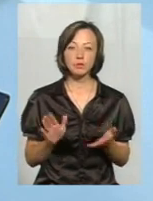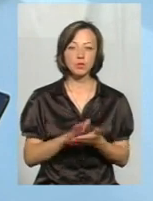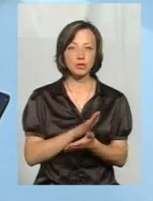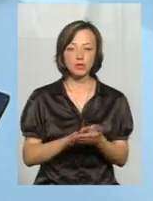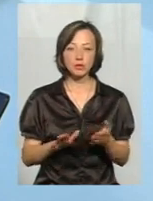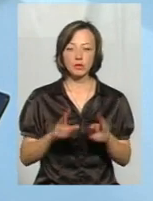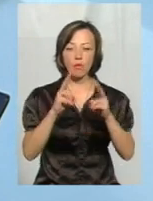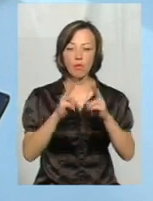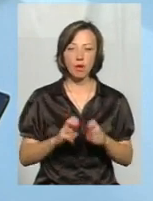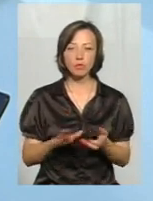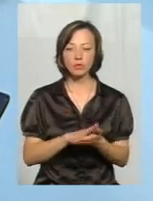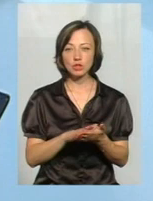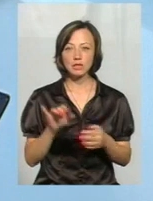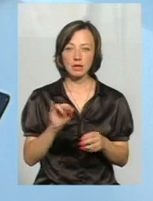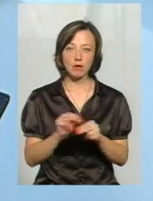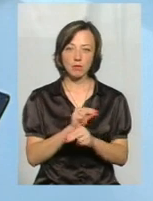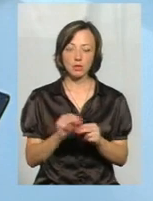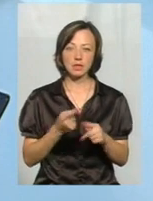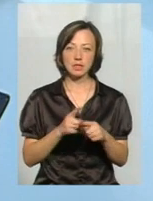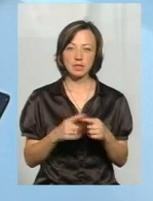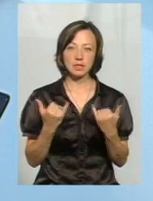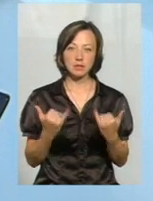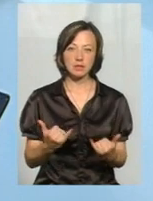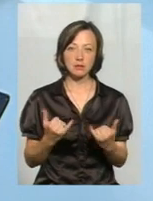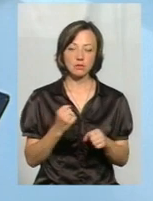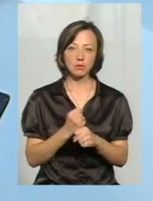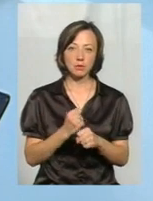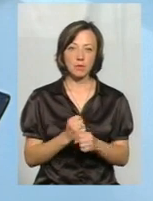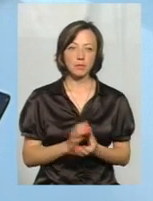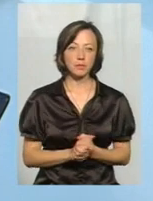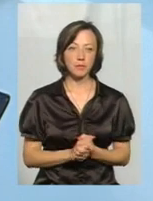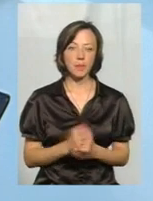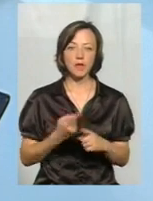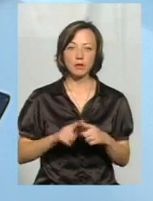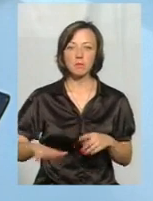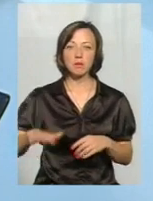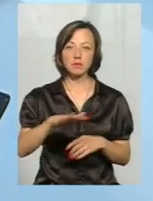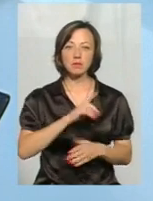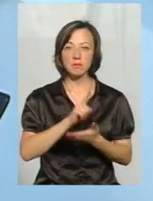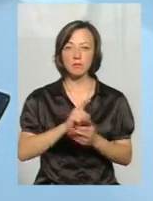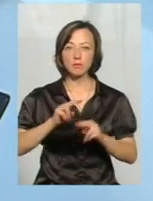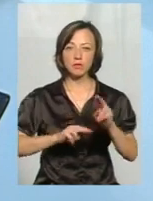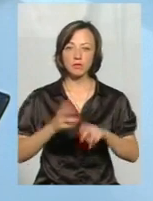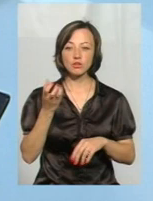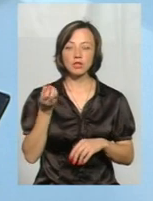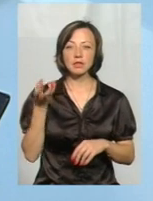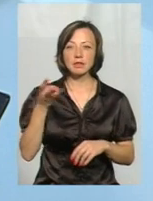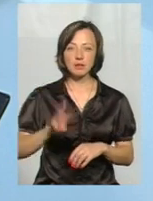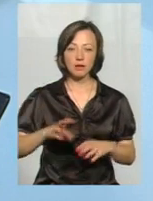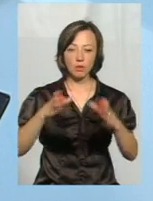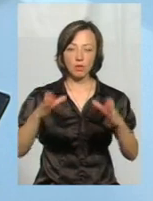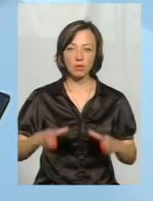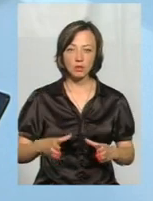тільки огляд, прочистка їх і ремонт. Це ми зараз, на цьому масиві ми там маємо збудувати ще також три колодця